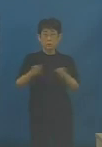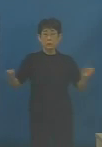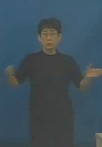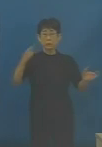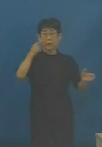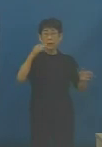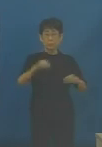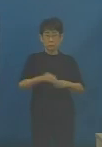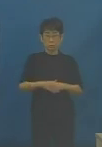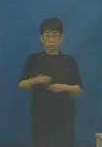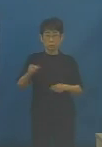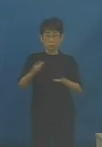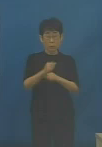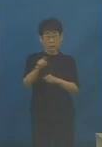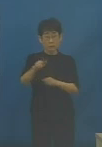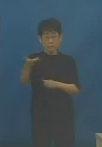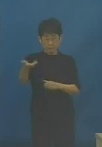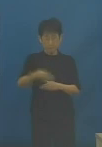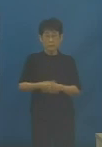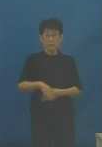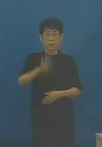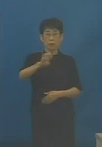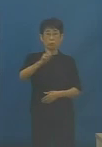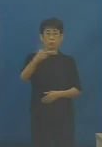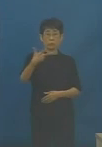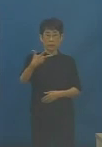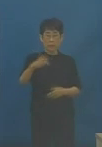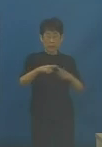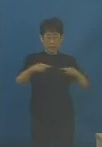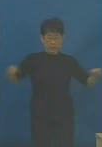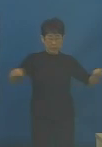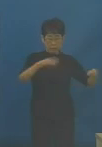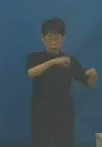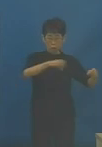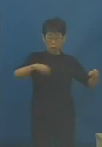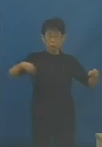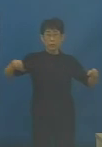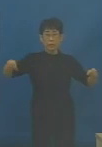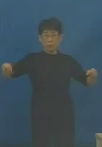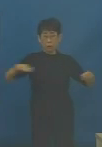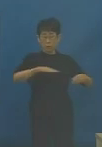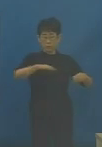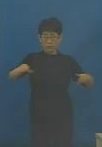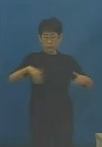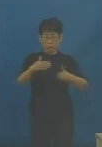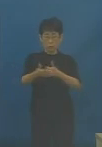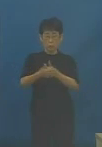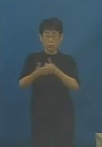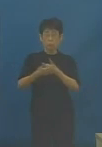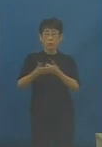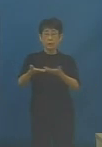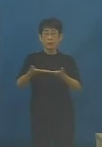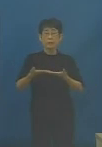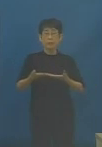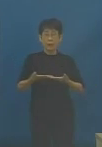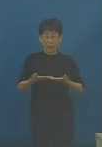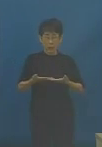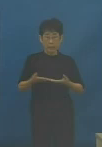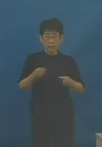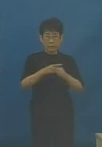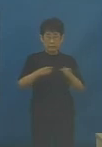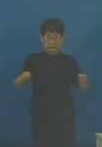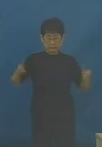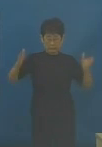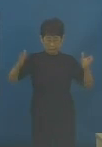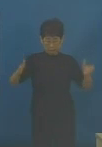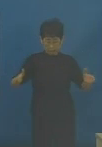47都道府県の皆様のご協力をいただきながら、なんとか1年間会